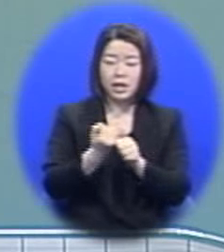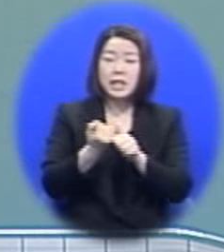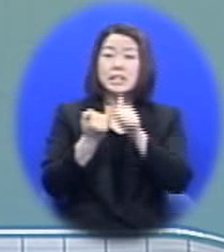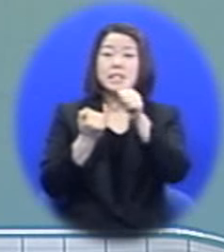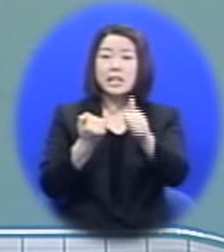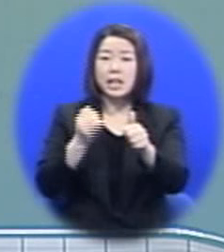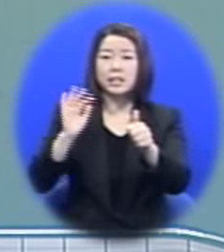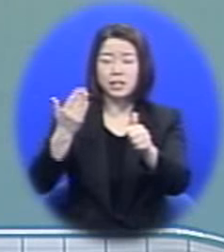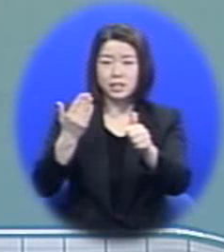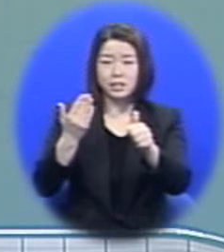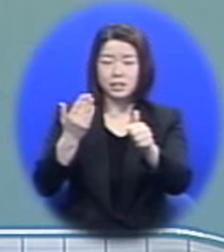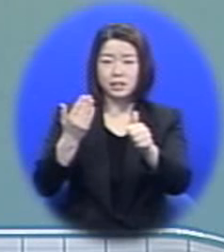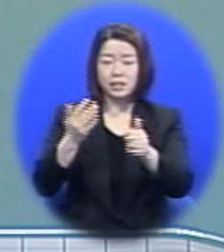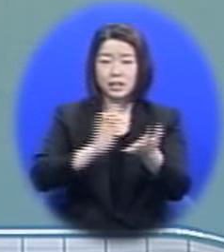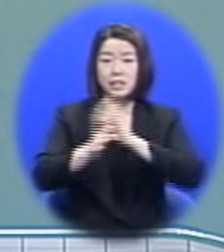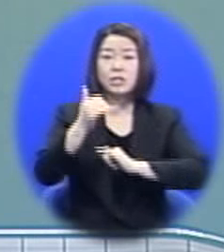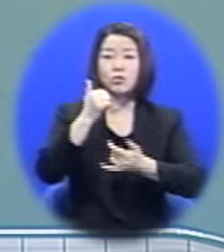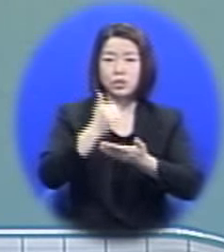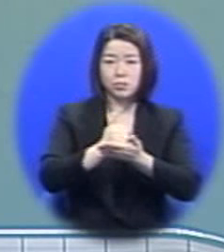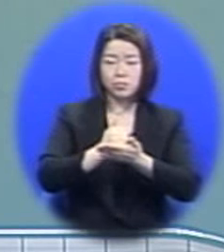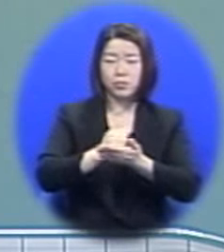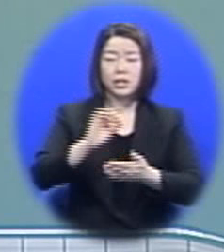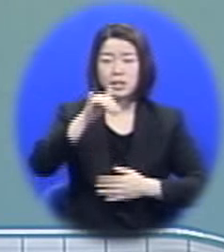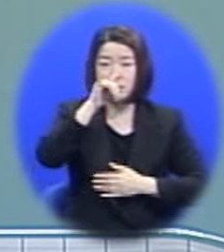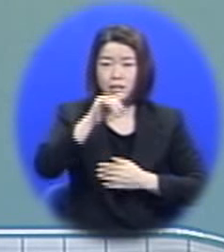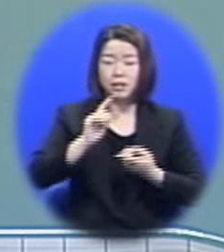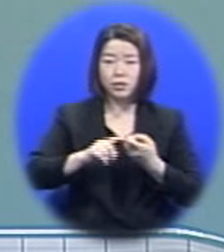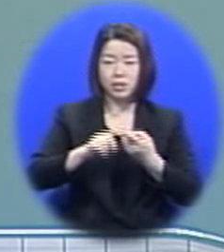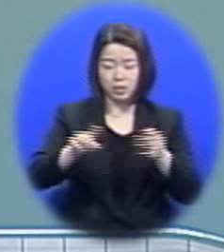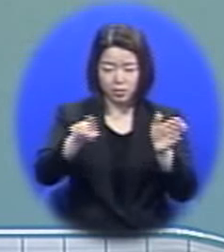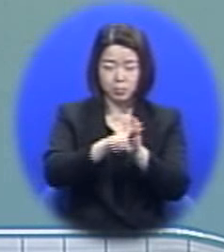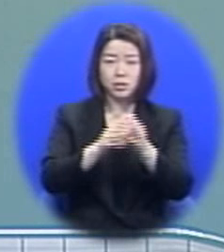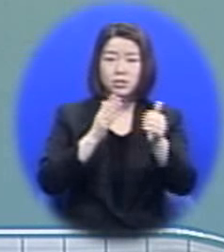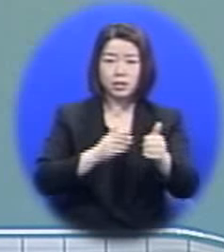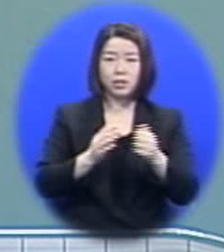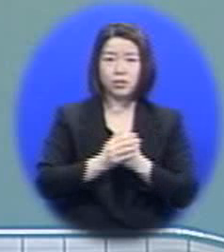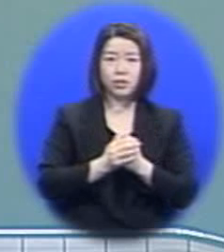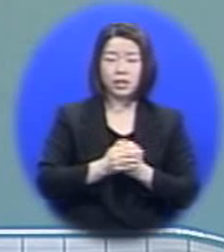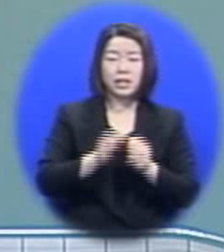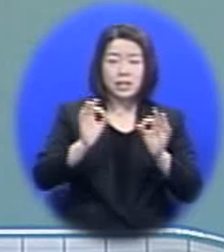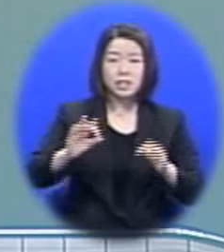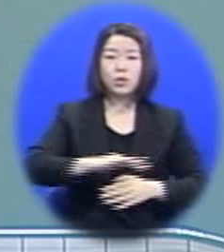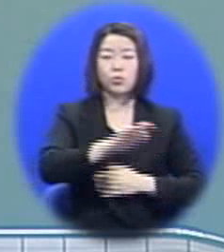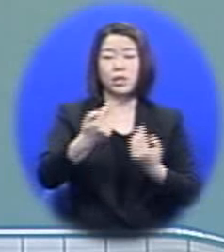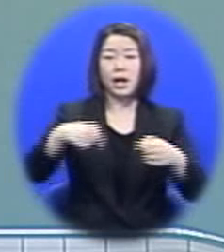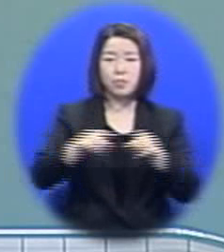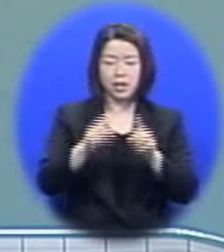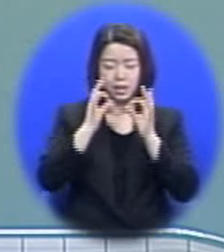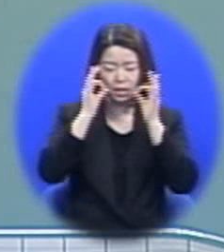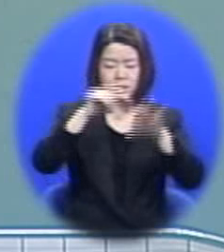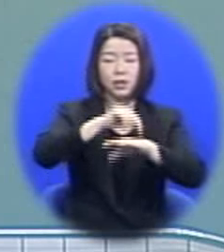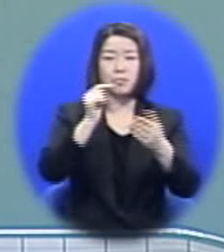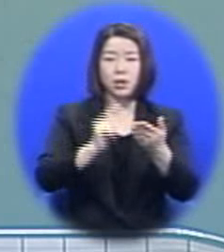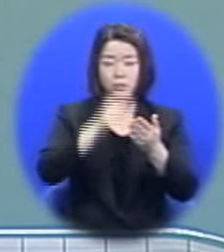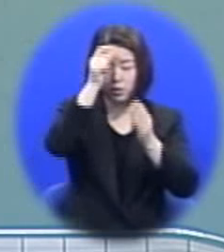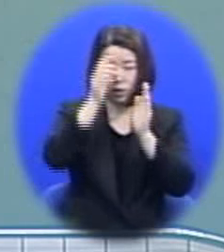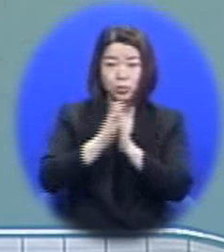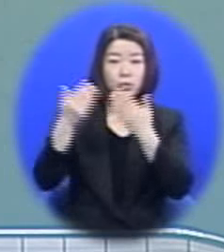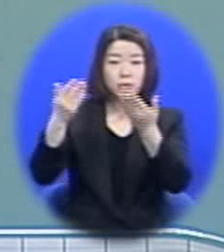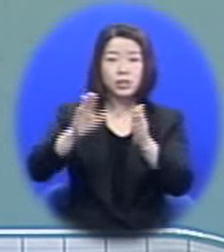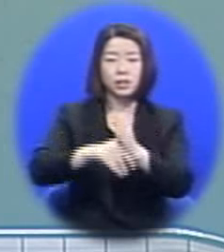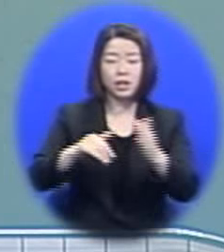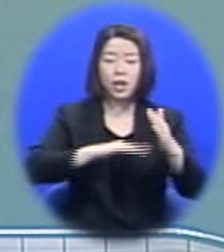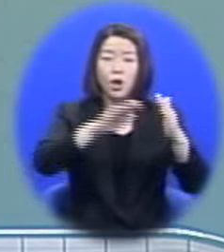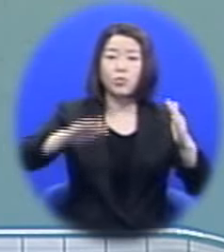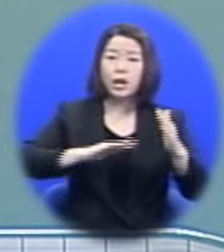남편 되시는 예수님이 있음을 믿으세요. 시에 우리 같이 간절한 마음으로 기도할 때 하나님 우리